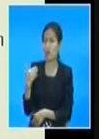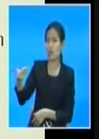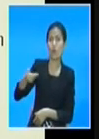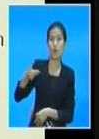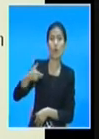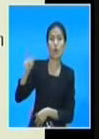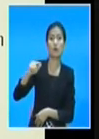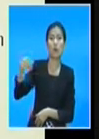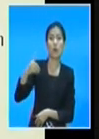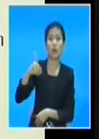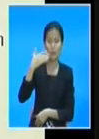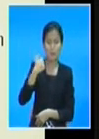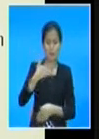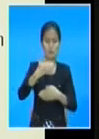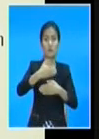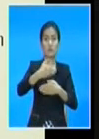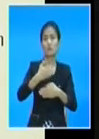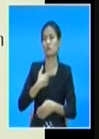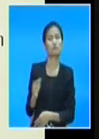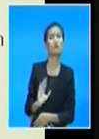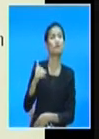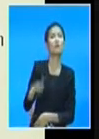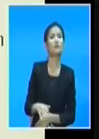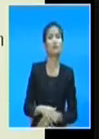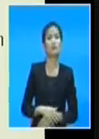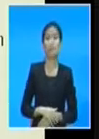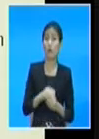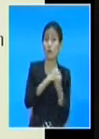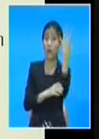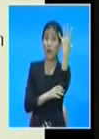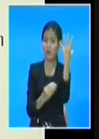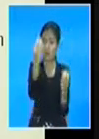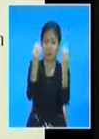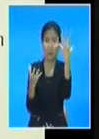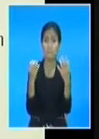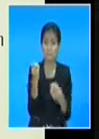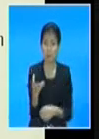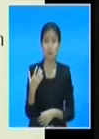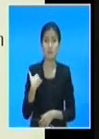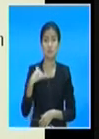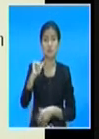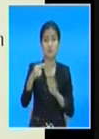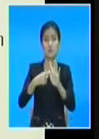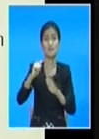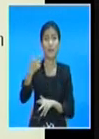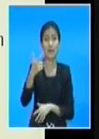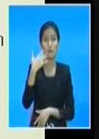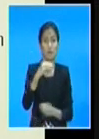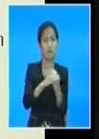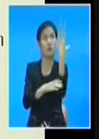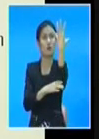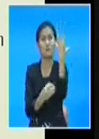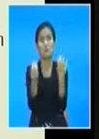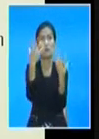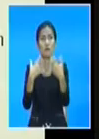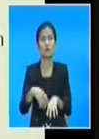างมาอยู่หลายต้นใหญ่ๆนะฮะพอน้ำท่วมขังยืนตายพอยืนตายผมก็ถ่ายรูปไปแล้วไปปรึกษ